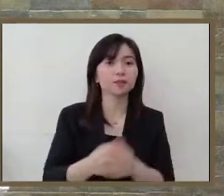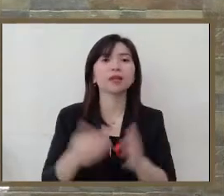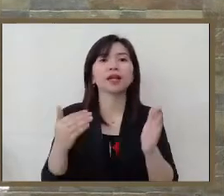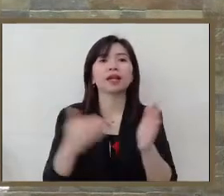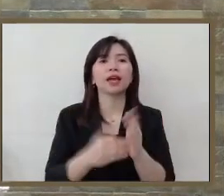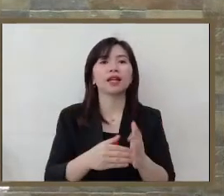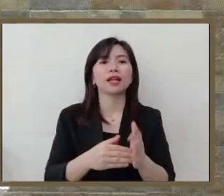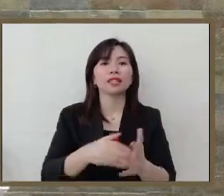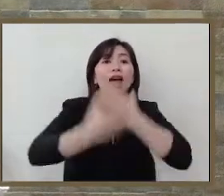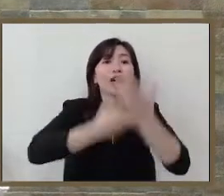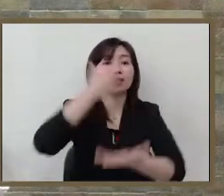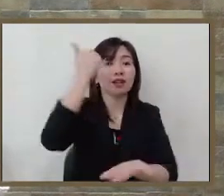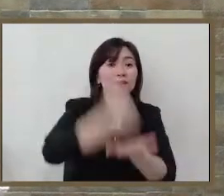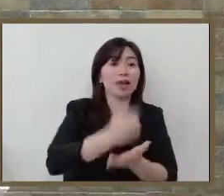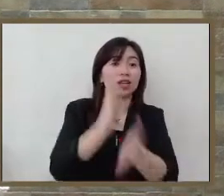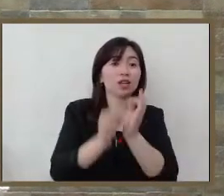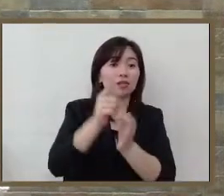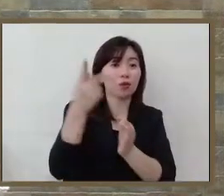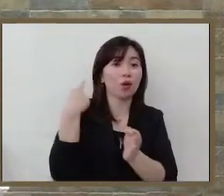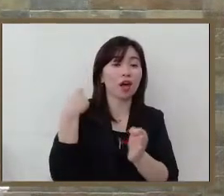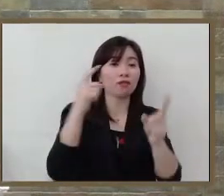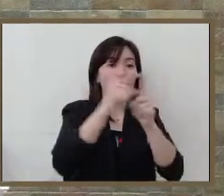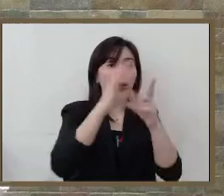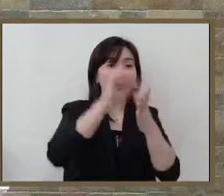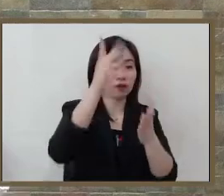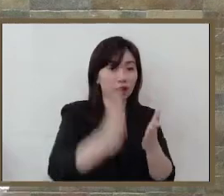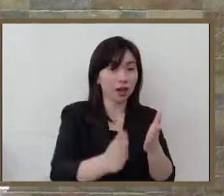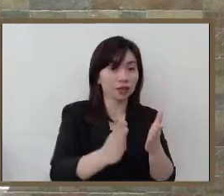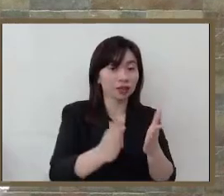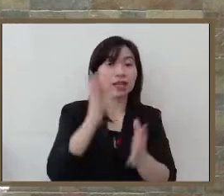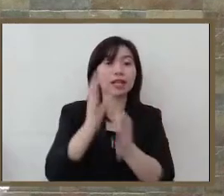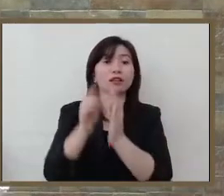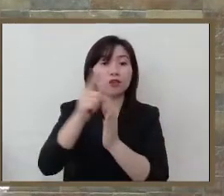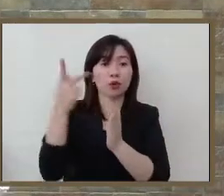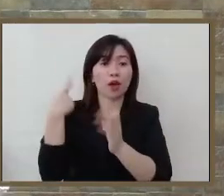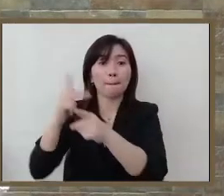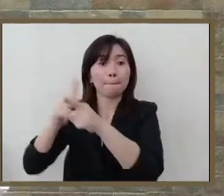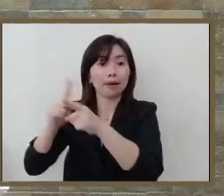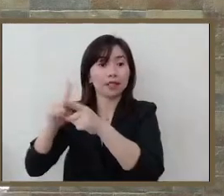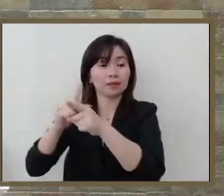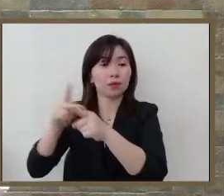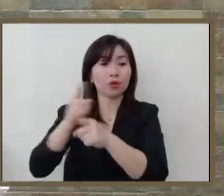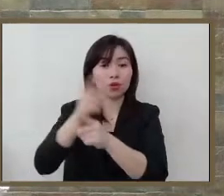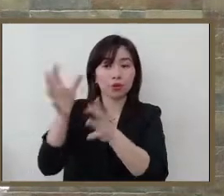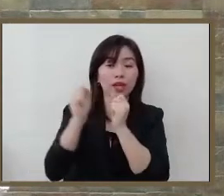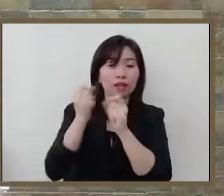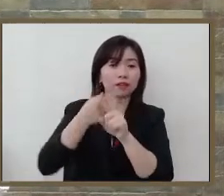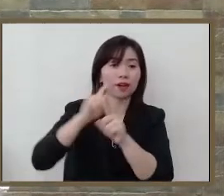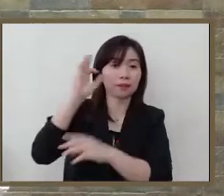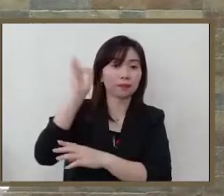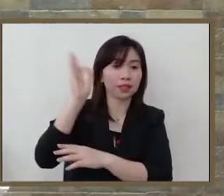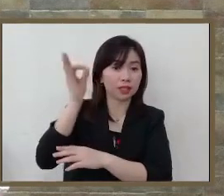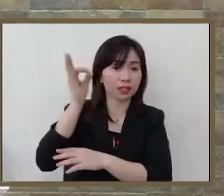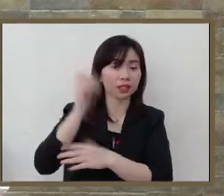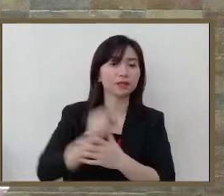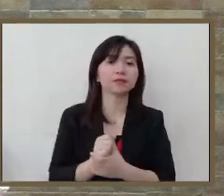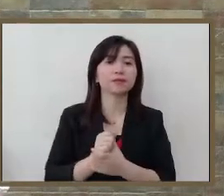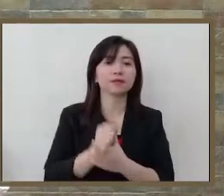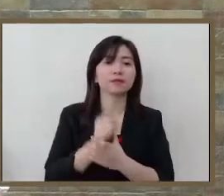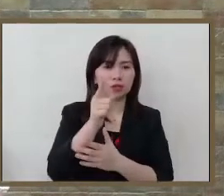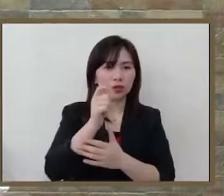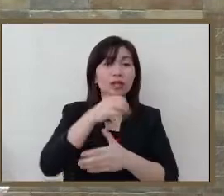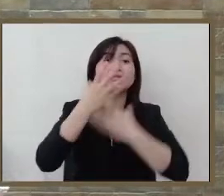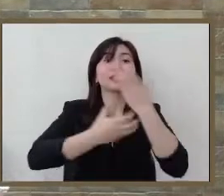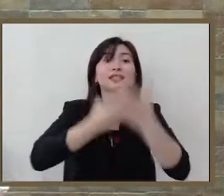of God. Shout amen if you have the principle that comes straight from the pulpit. Nakasigaw ka ng amen,